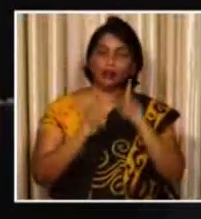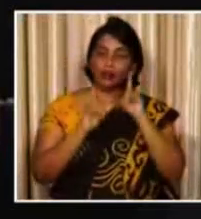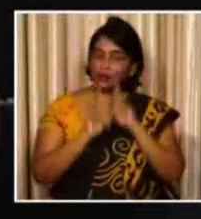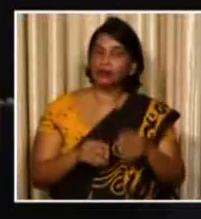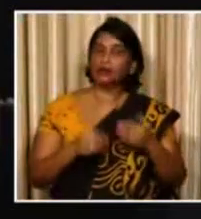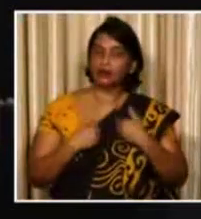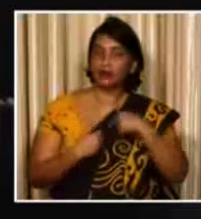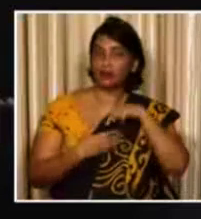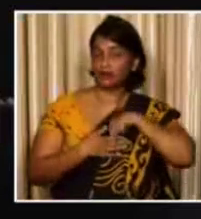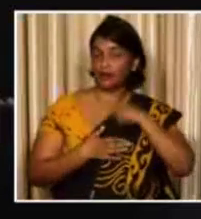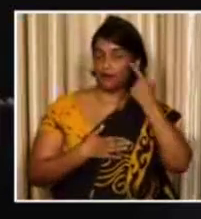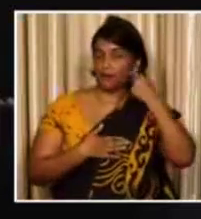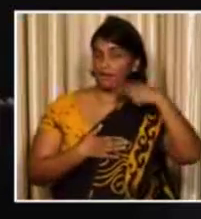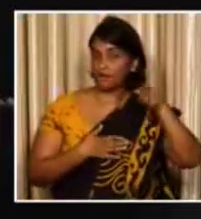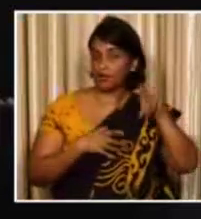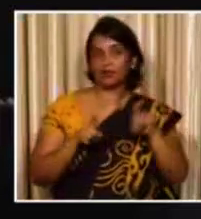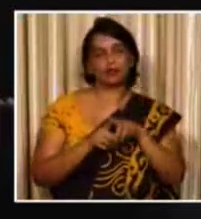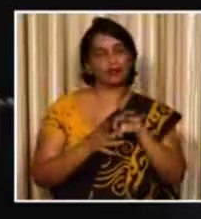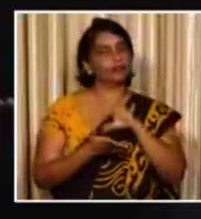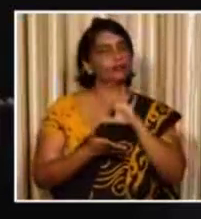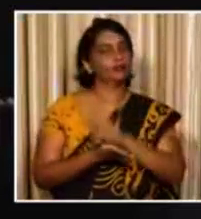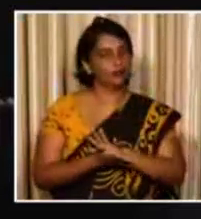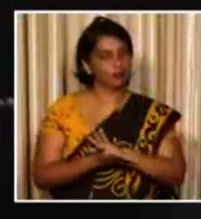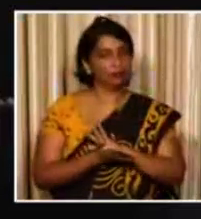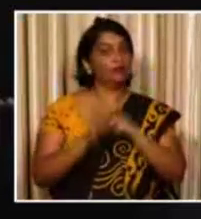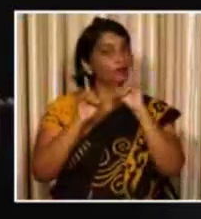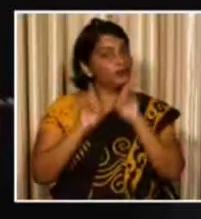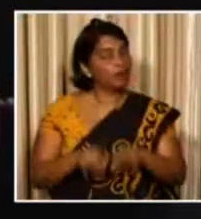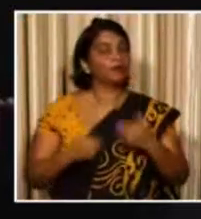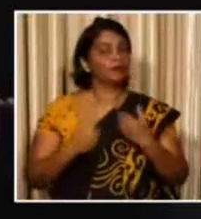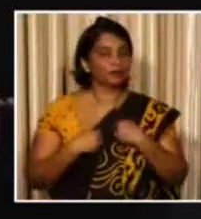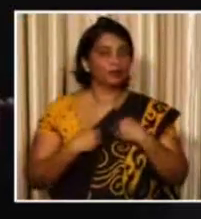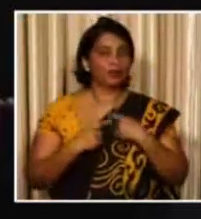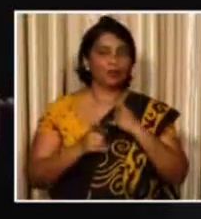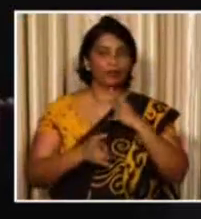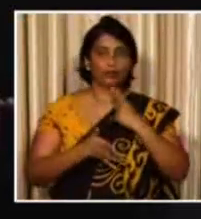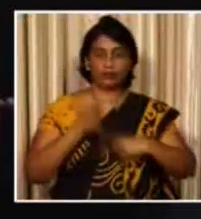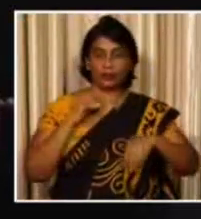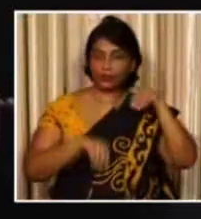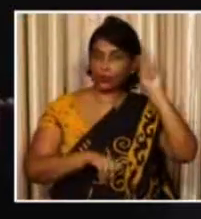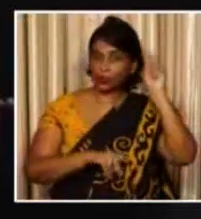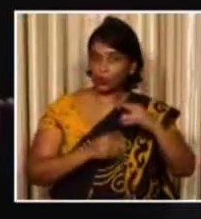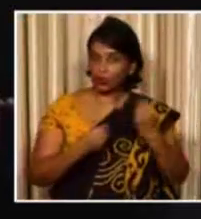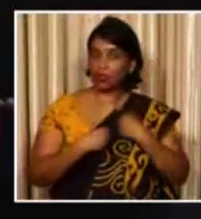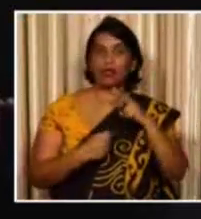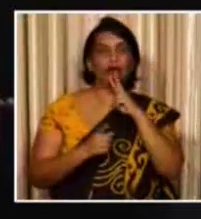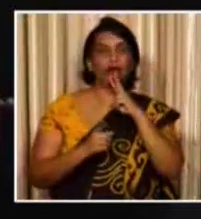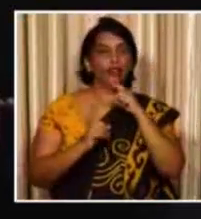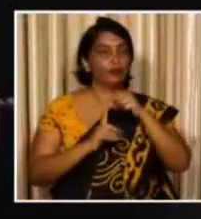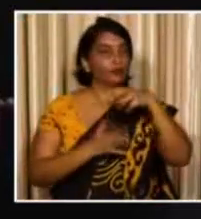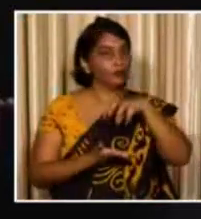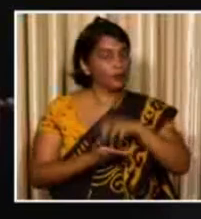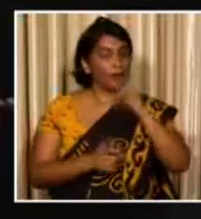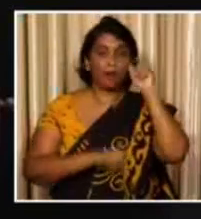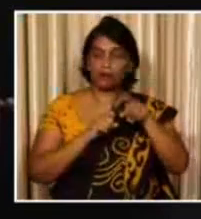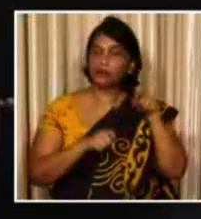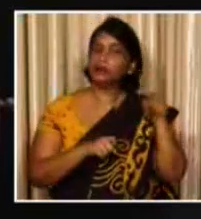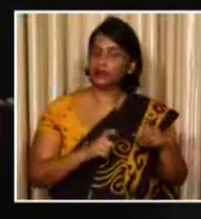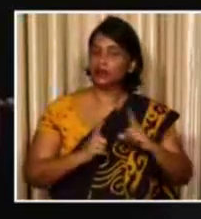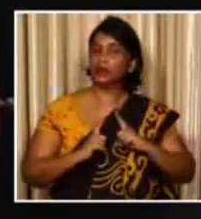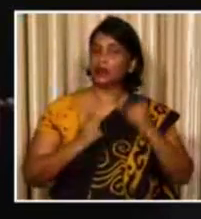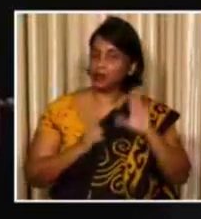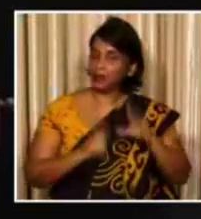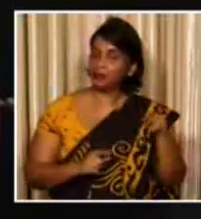ഹൃദ സാക്ഷിയട എക്കകവന തീരണയക് വിയ യുതുയി. എസേമ മട ജനവരമത് ലബാദുൻ രത്നപുരയ ജനതാവട സഹ ഓൺഗേ